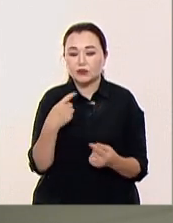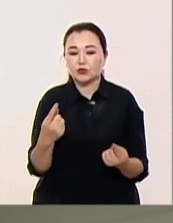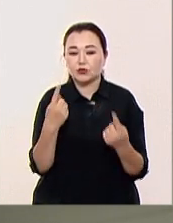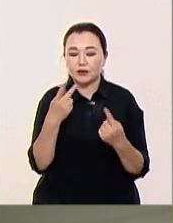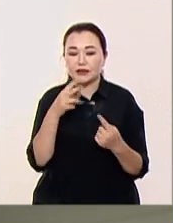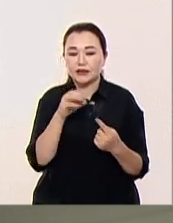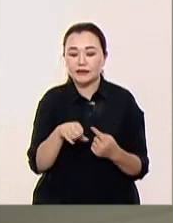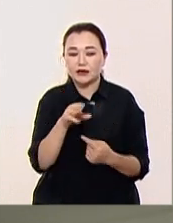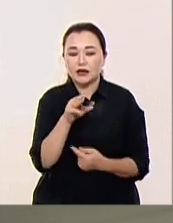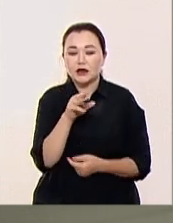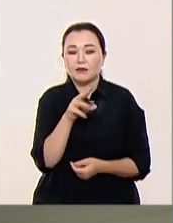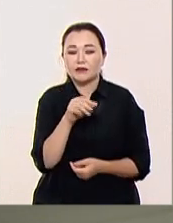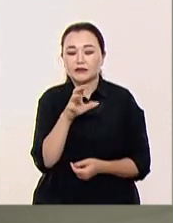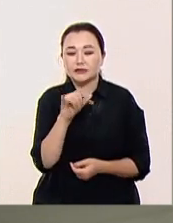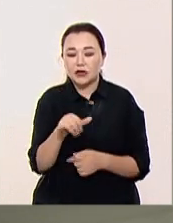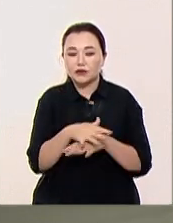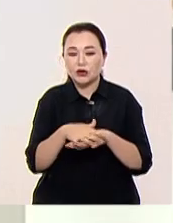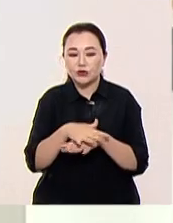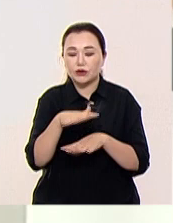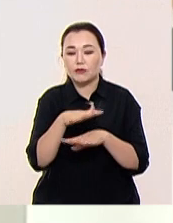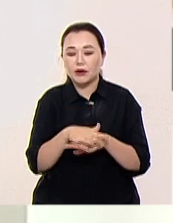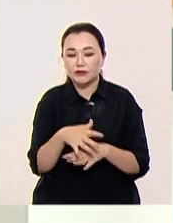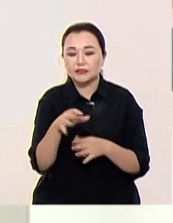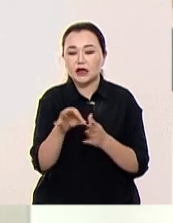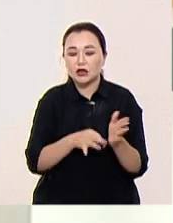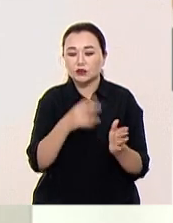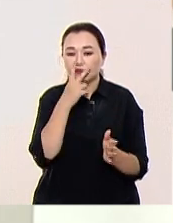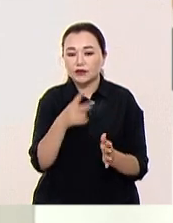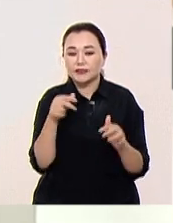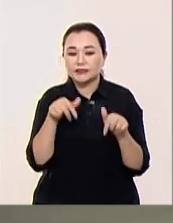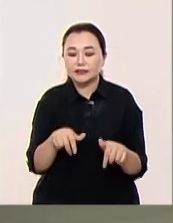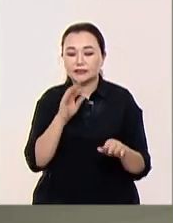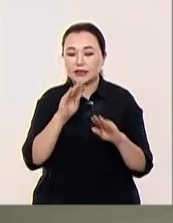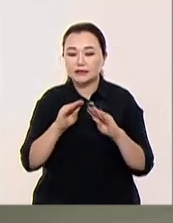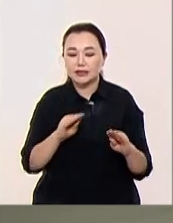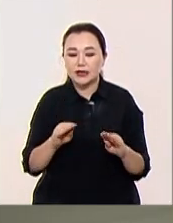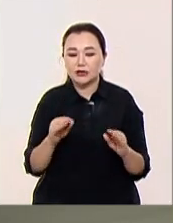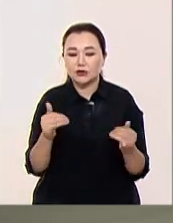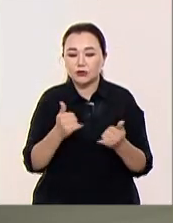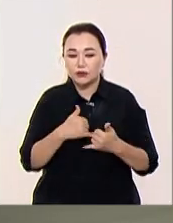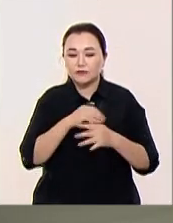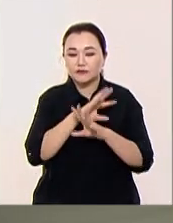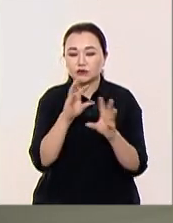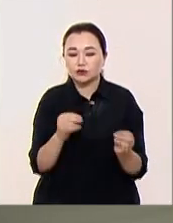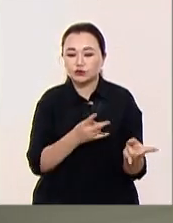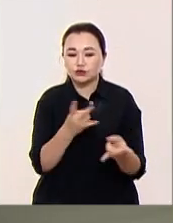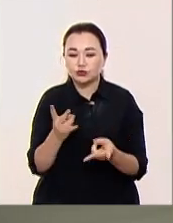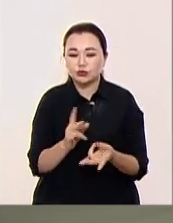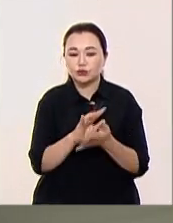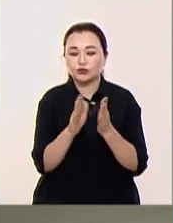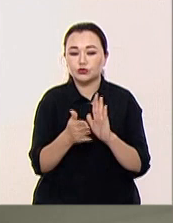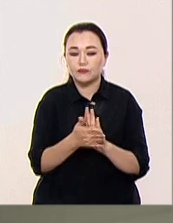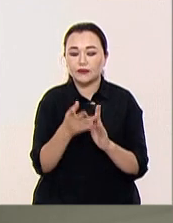клиентом Мангыстауского филиала Народного банка. Сразу видно, что здесь создали все необходимые условия